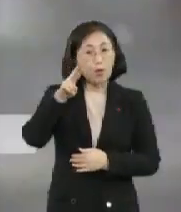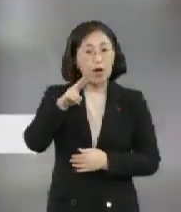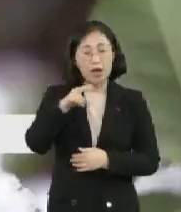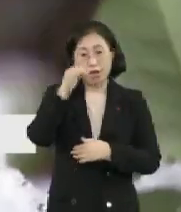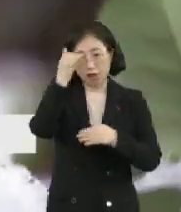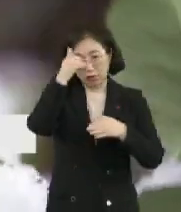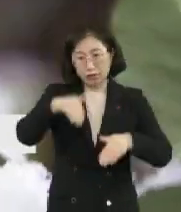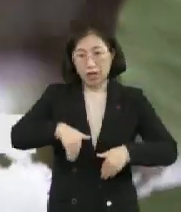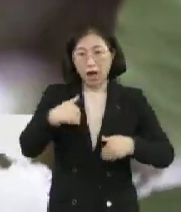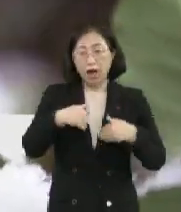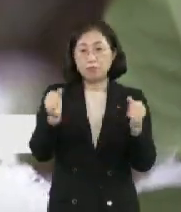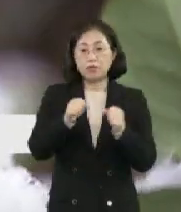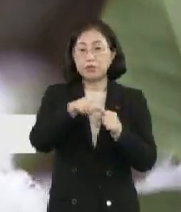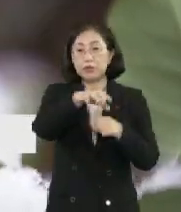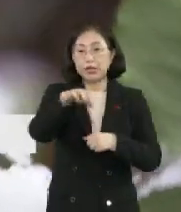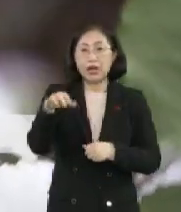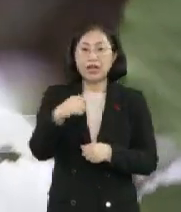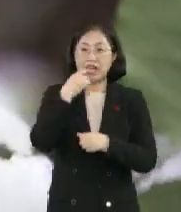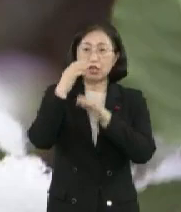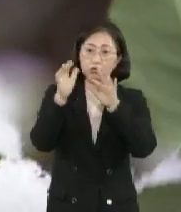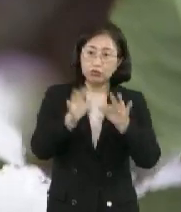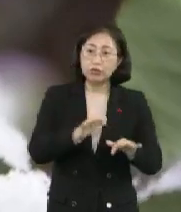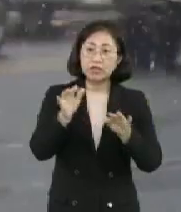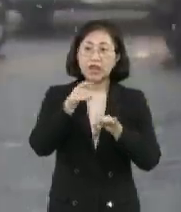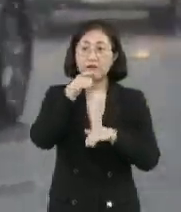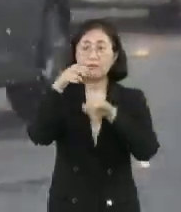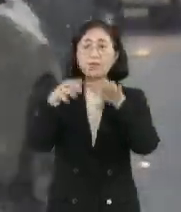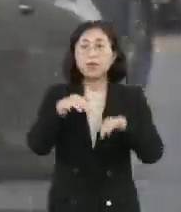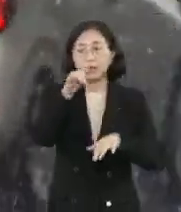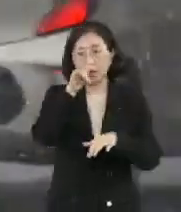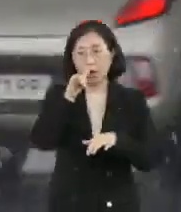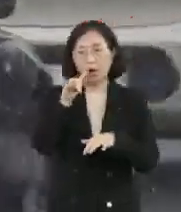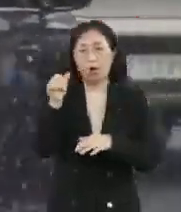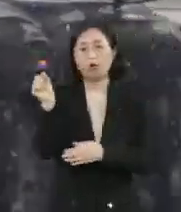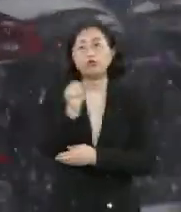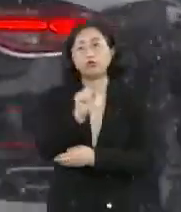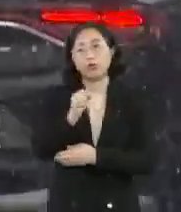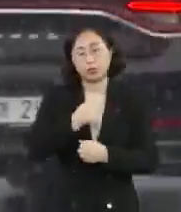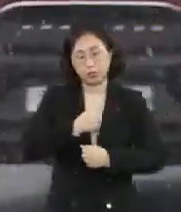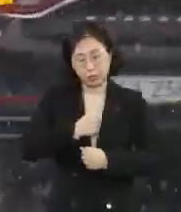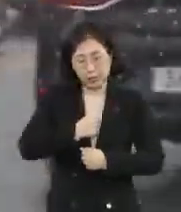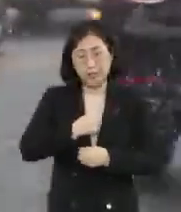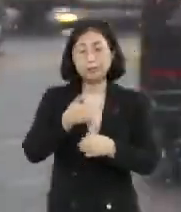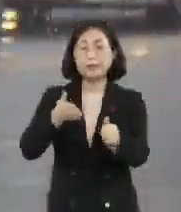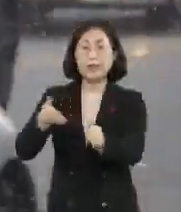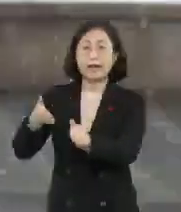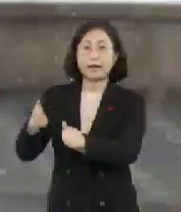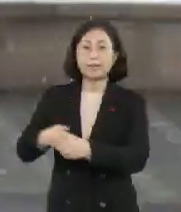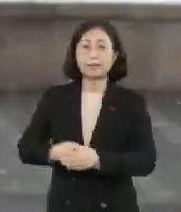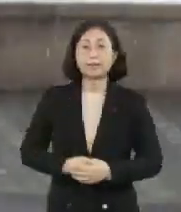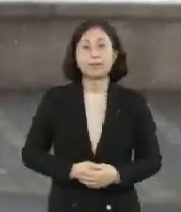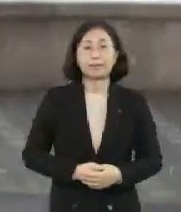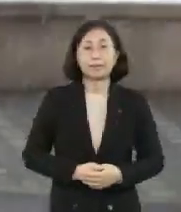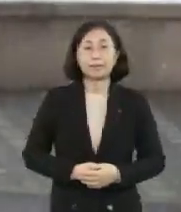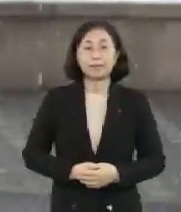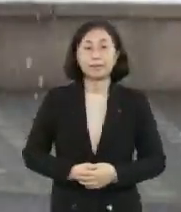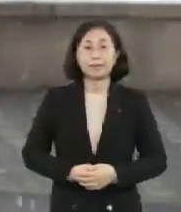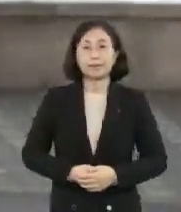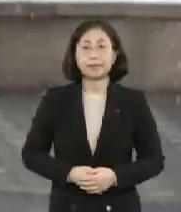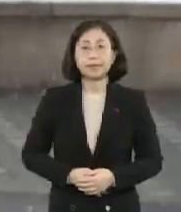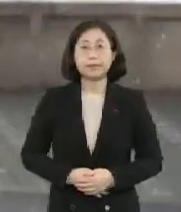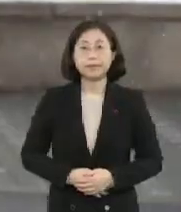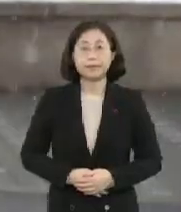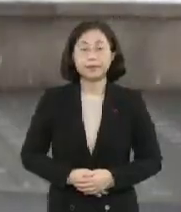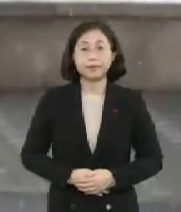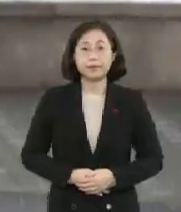북부 지역에 눈날림이나 빗방울이 떨어지겠다며 교통안전에 유의해달라고 당부했습니다. TJB